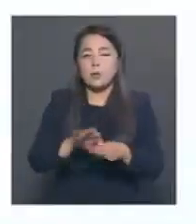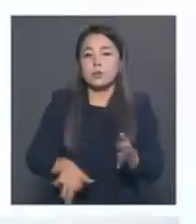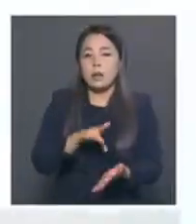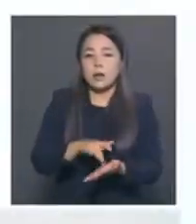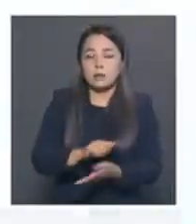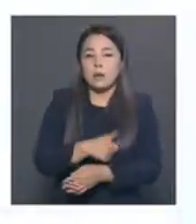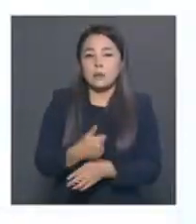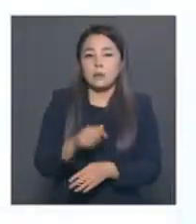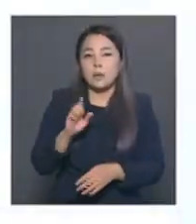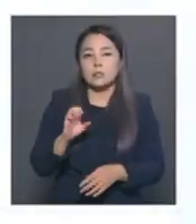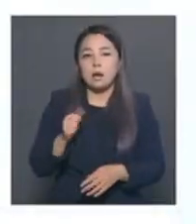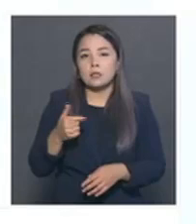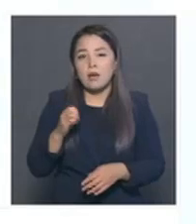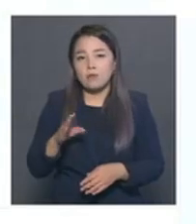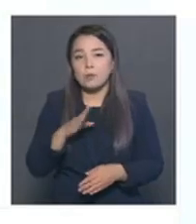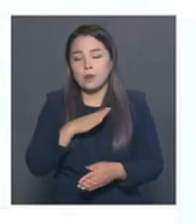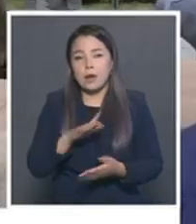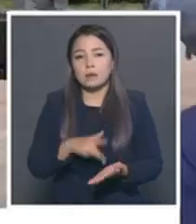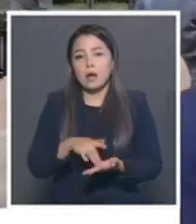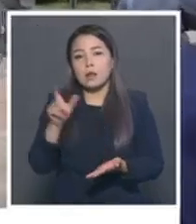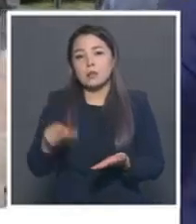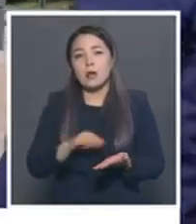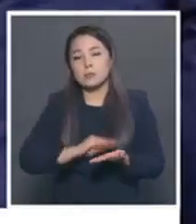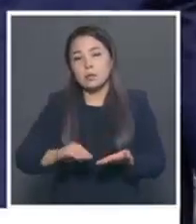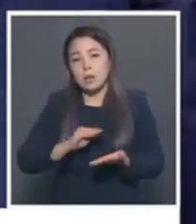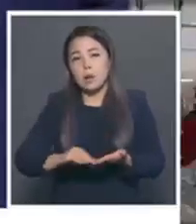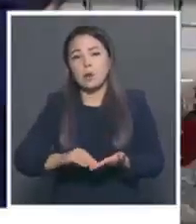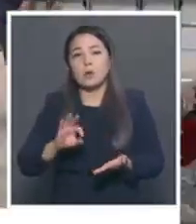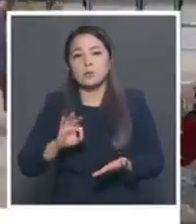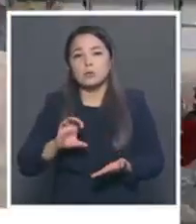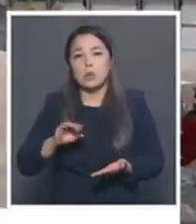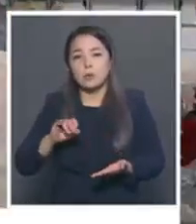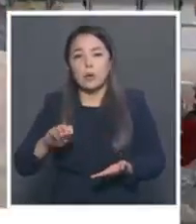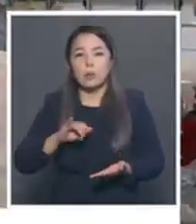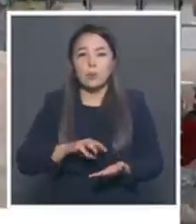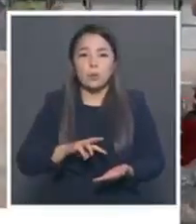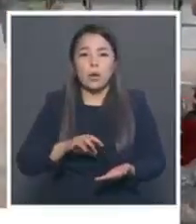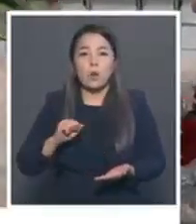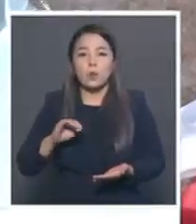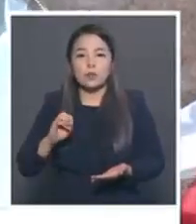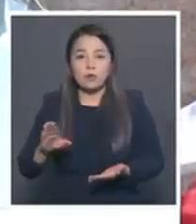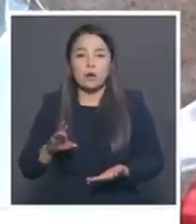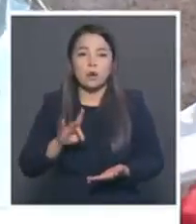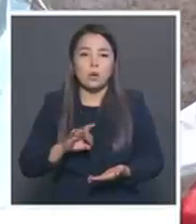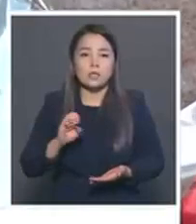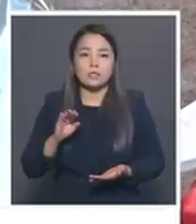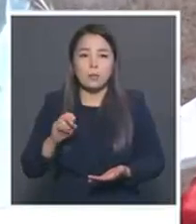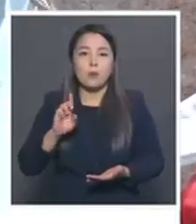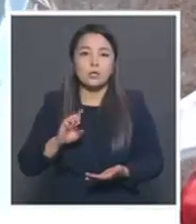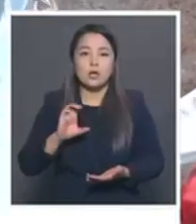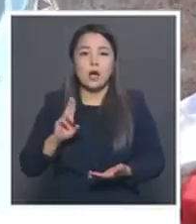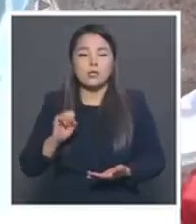басшысы Бақытжан Сағынтаев, белгілі қаламгерлер Мекемтас Мырзахметов, Олжас Сүлейменов, Мұрат Әуезов, Ролан Сисенбаев және Бақытжан Қанапиянов